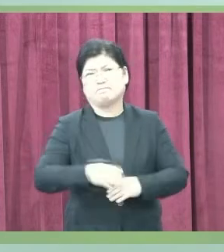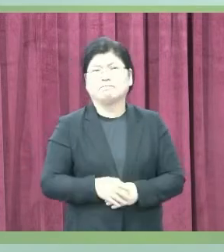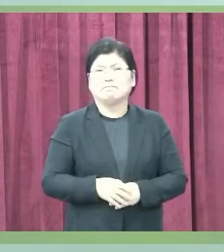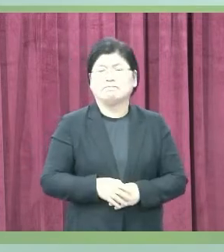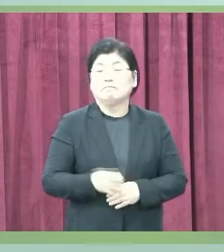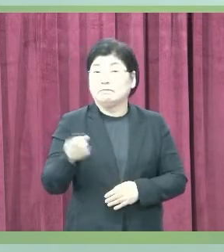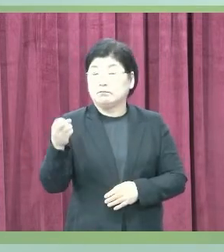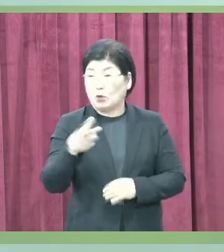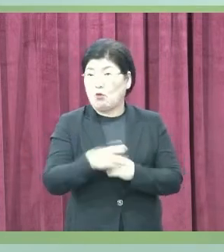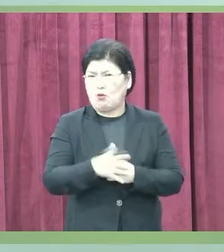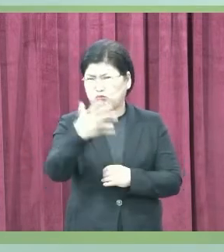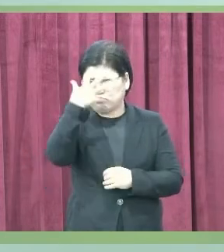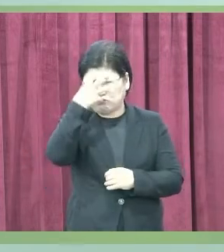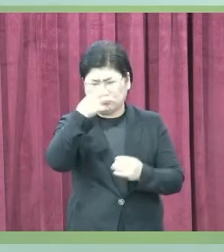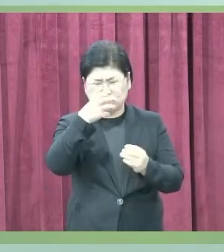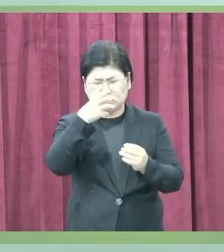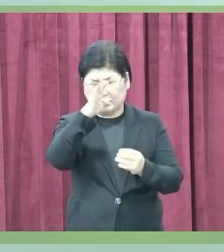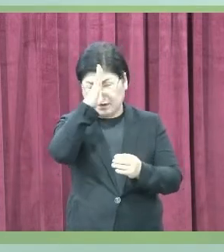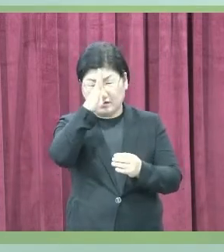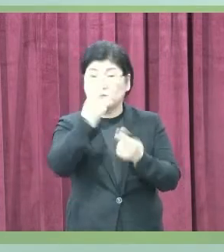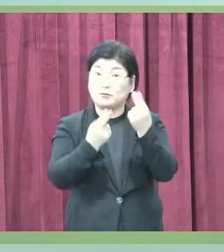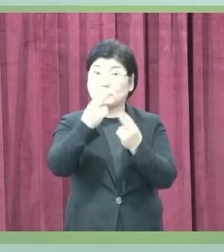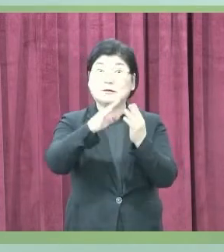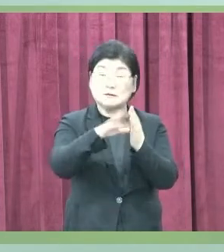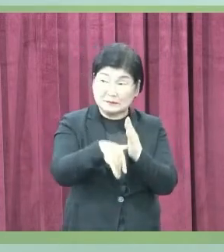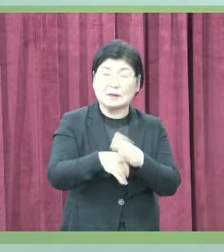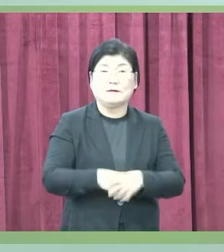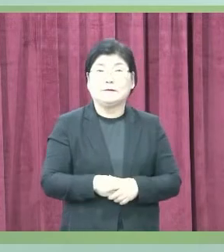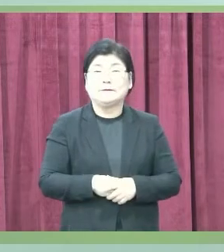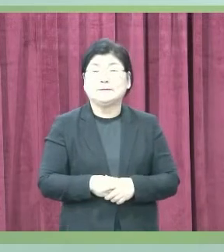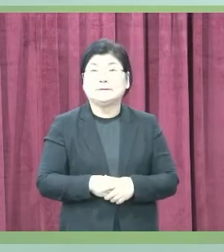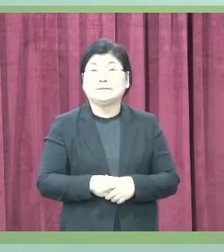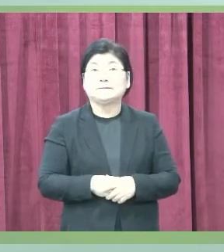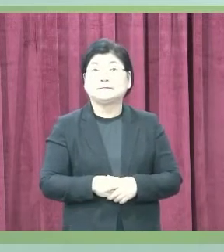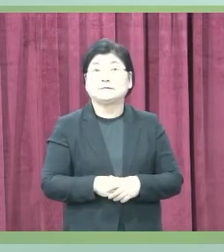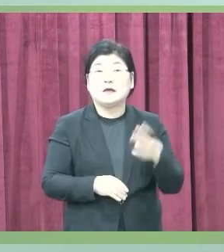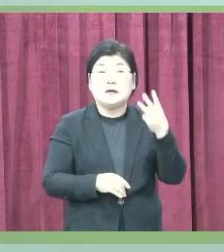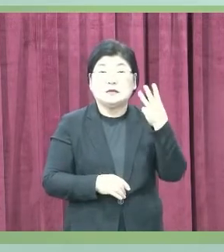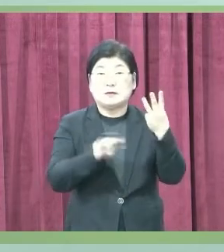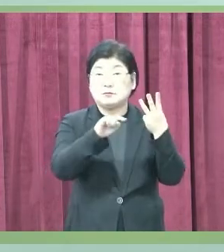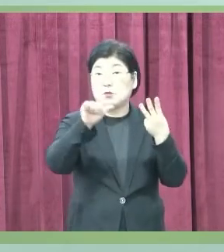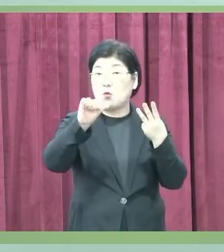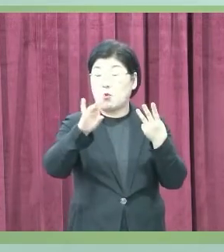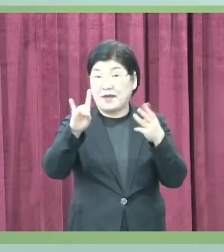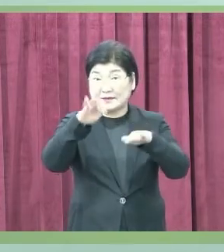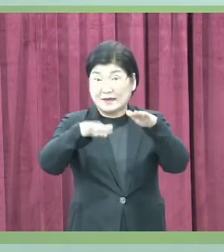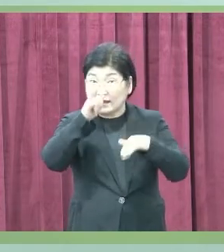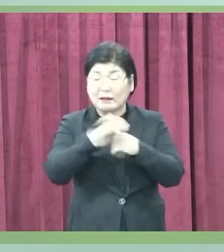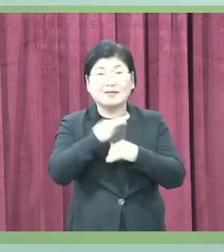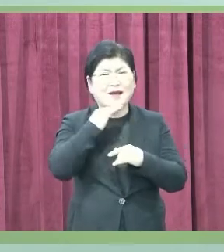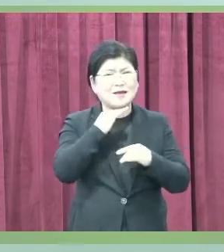그 다음에 우울증을 보면 아까 우울증이 이제 아까 3.5배 차이가 난다 그러는데 이게